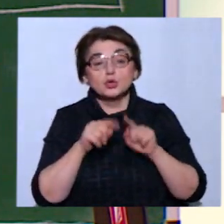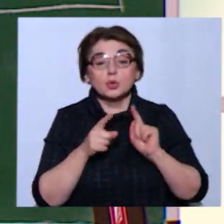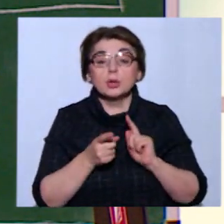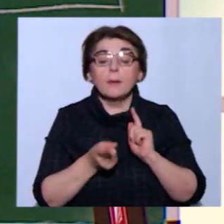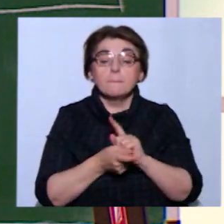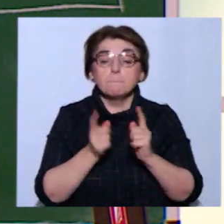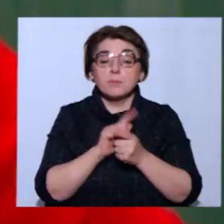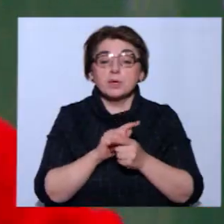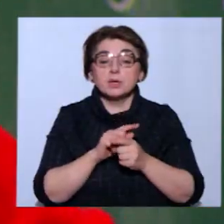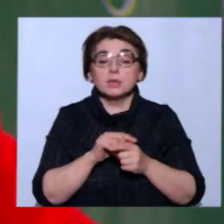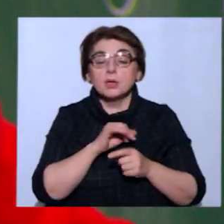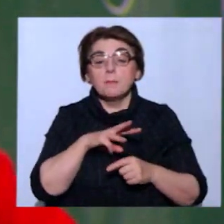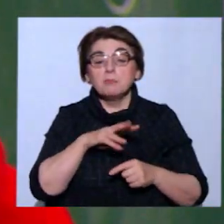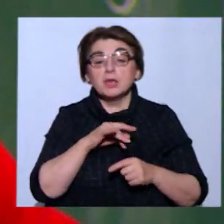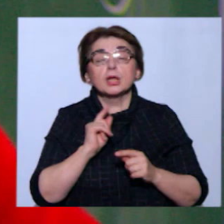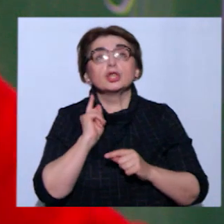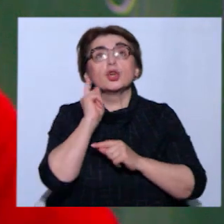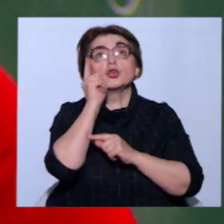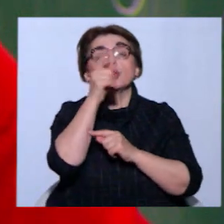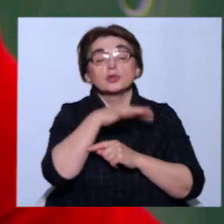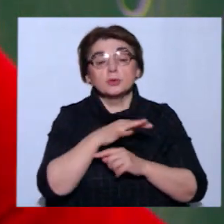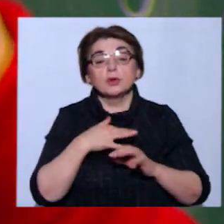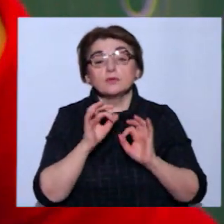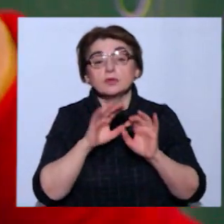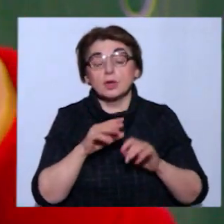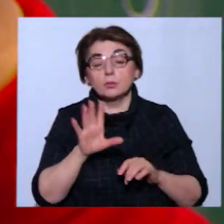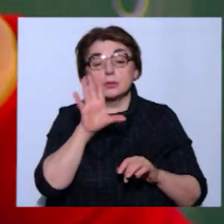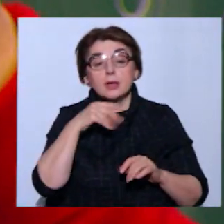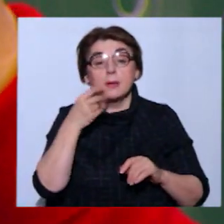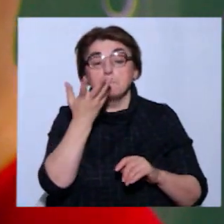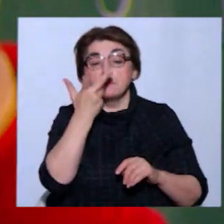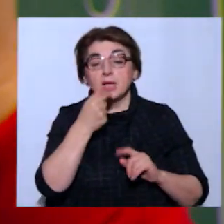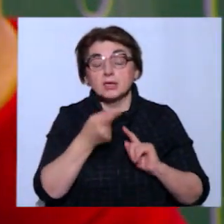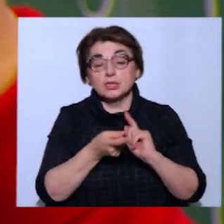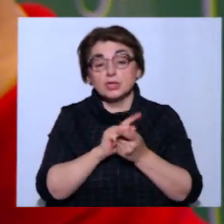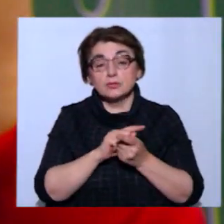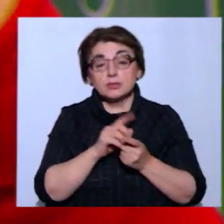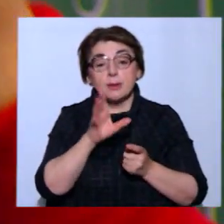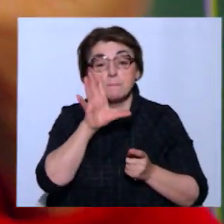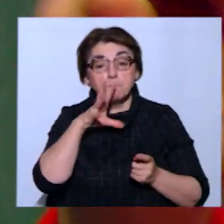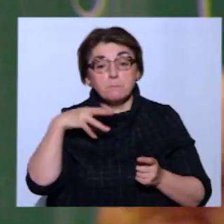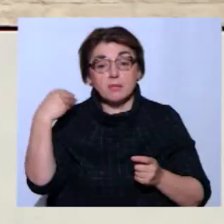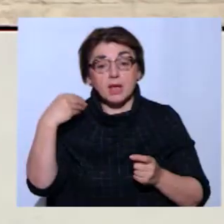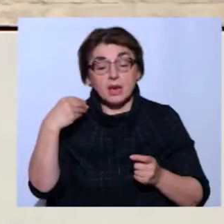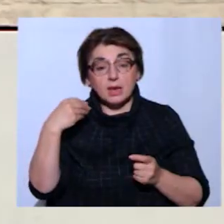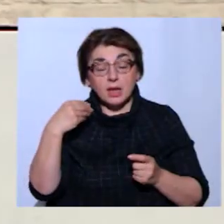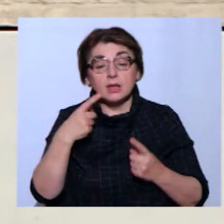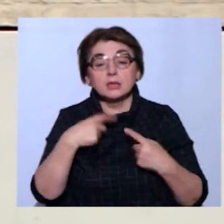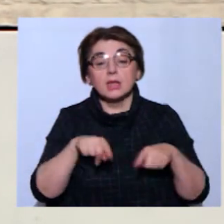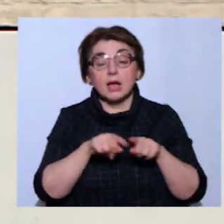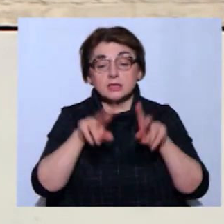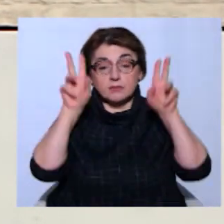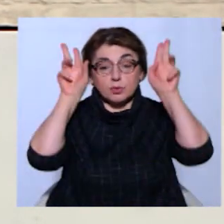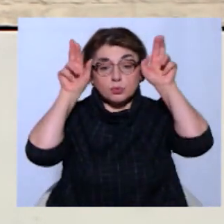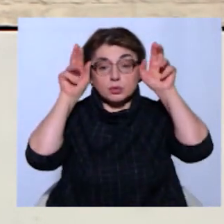ცვლასთან დაკავშირებით ჩვენ ვისაუბრეთ მელაზე და კურდღელზე. ოღონდ აუცილებლად ეს არის არქტიკული მელა